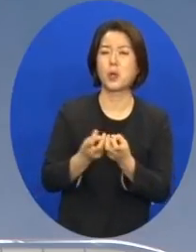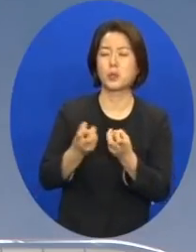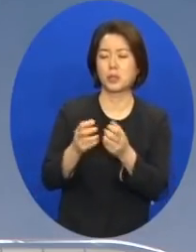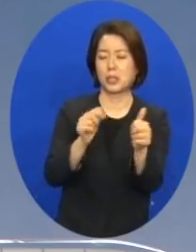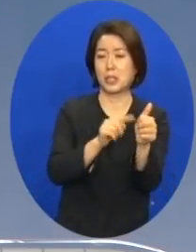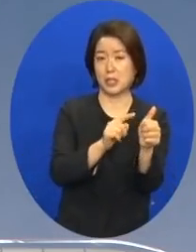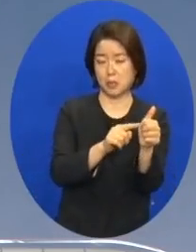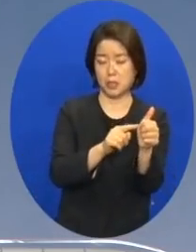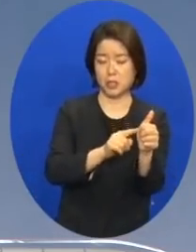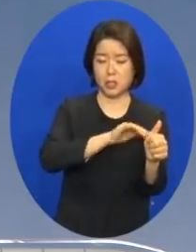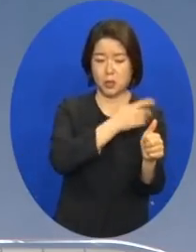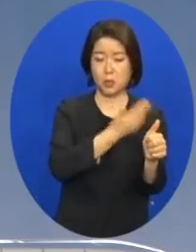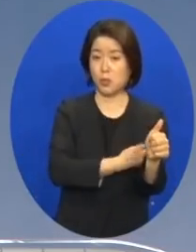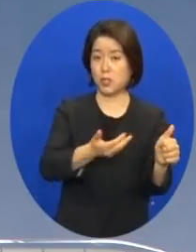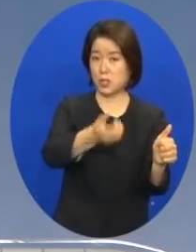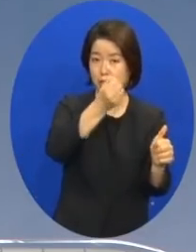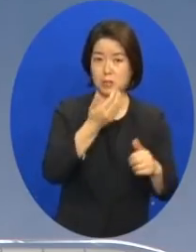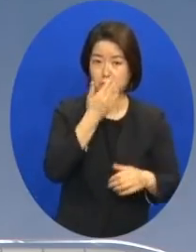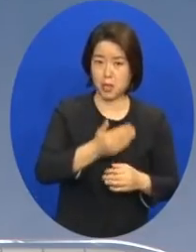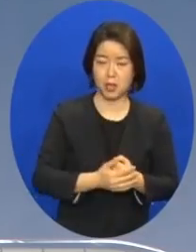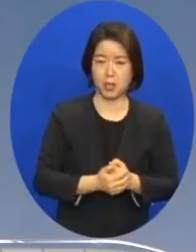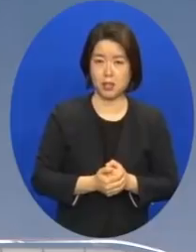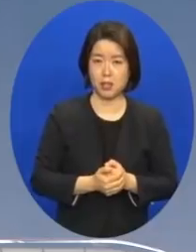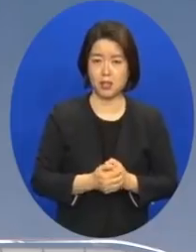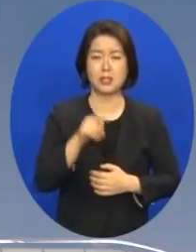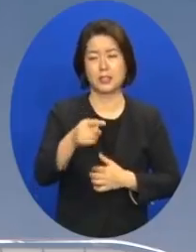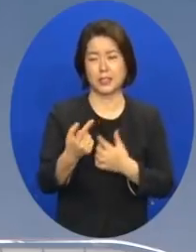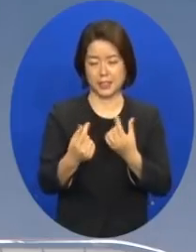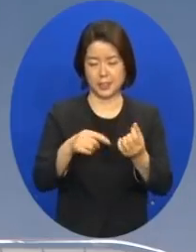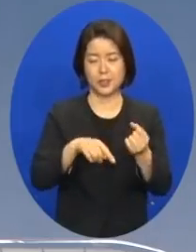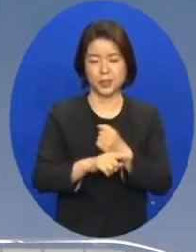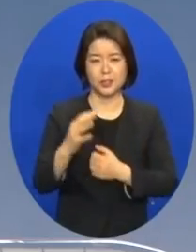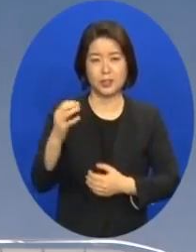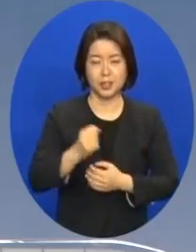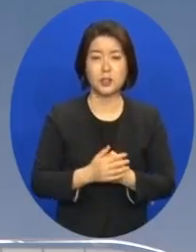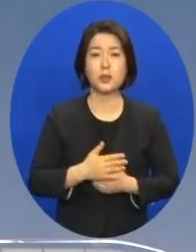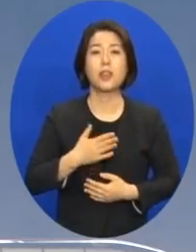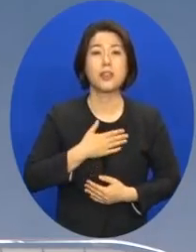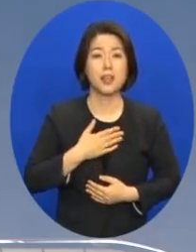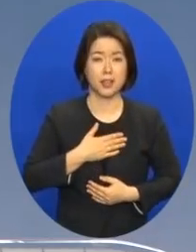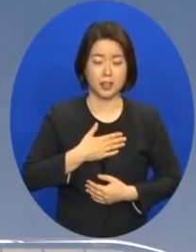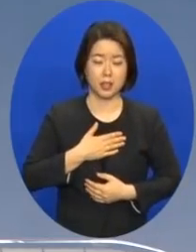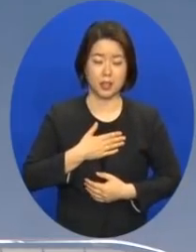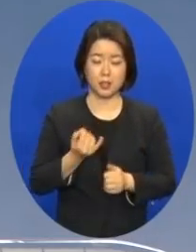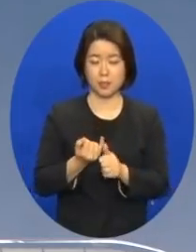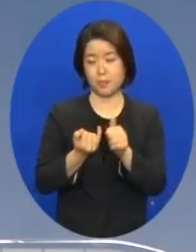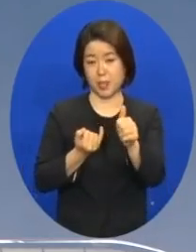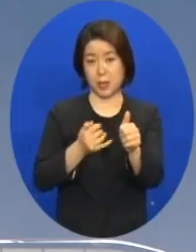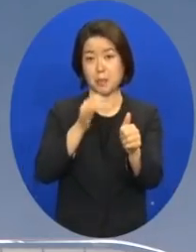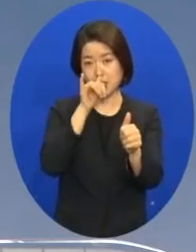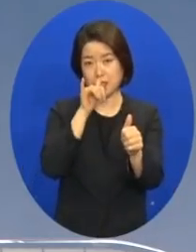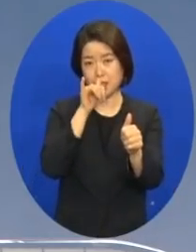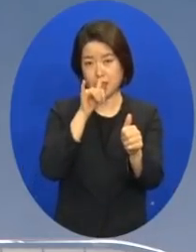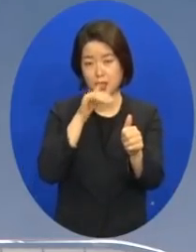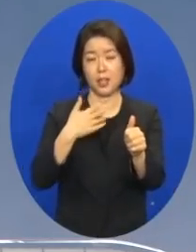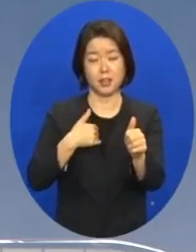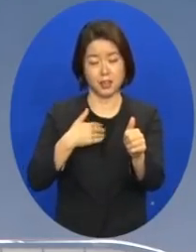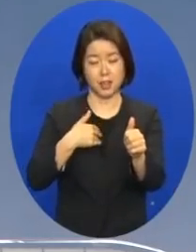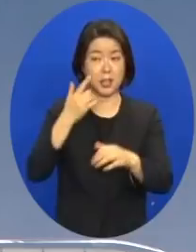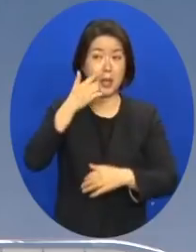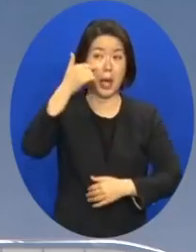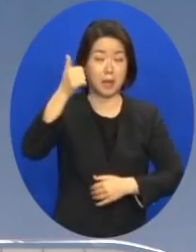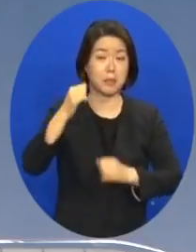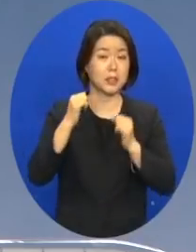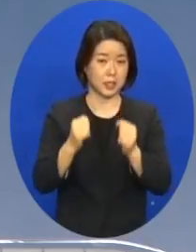있겠습니까? 그래서 그런 뜻으로 나에게는 남편이 있습니다. 나에게는